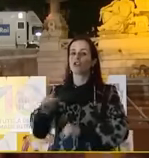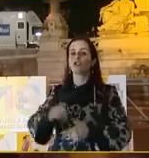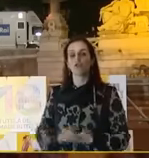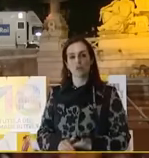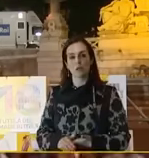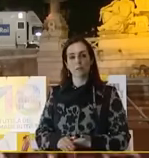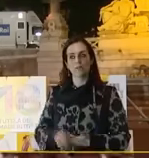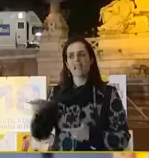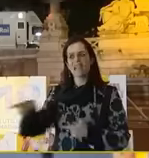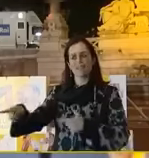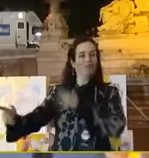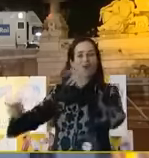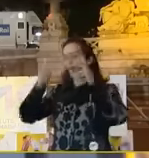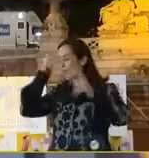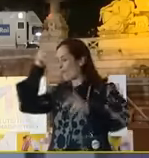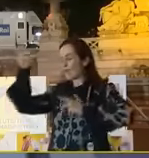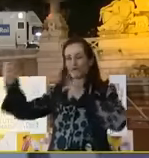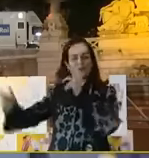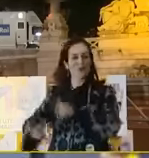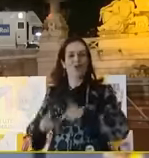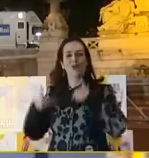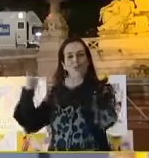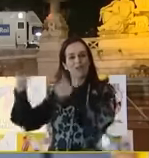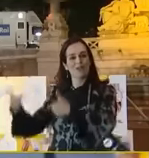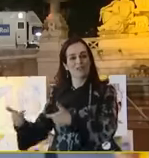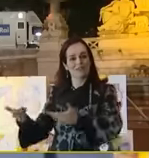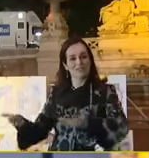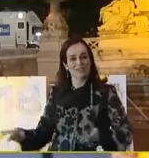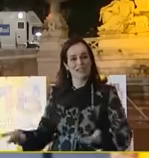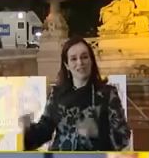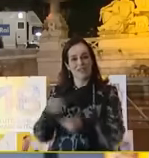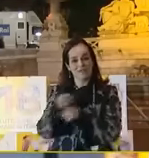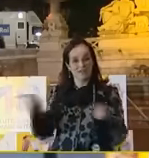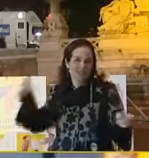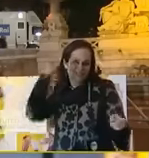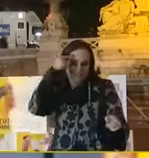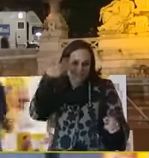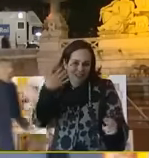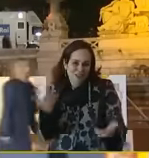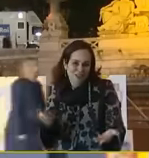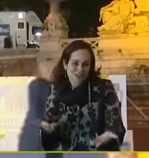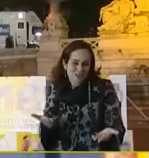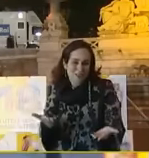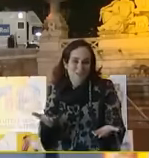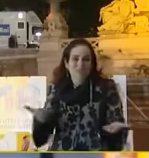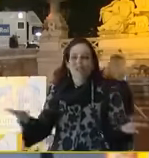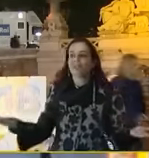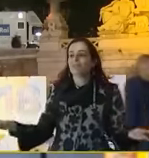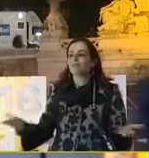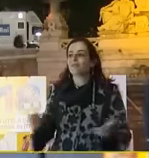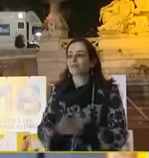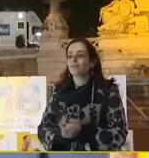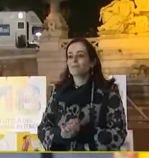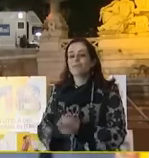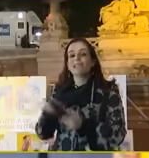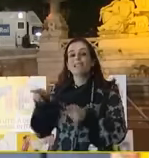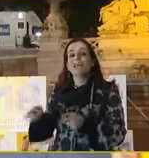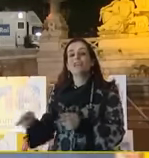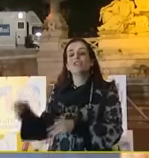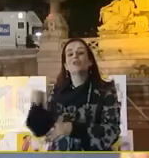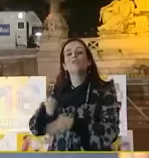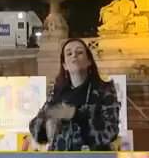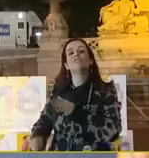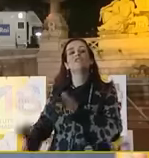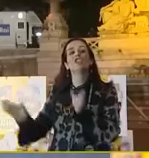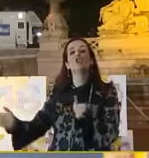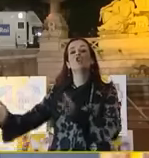mandandolo in confusione, perché non sa più, l'avete visto, no? L'hanno scongelato, l'hanno messo nello studio di Porta a Porta e penso